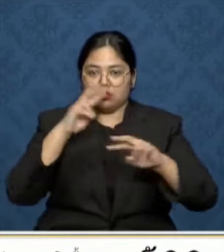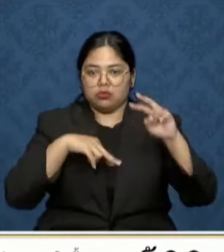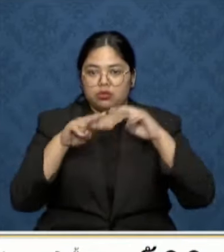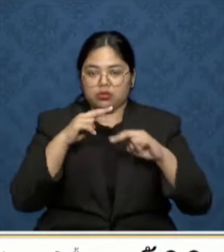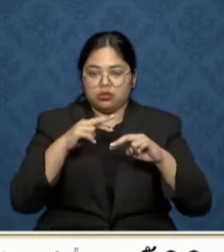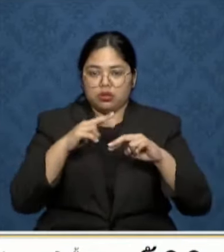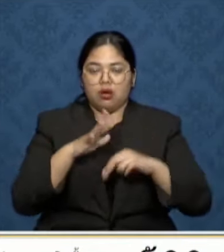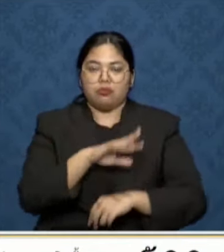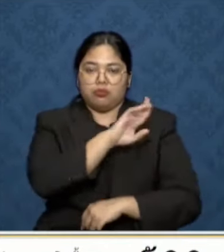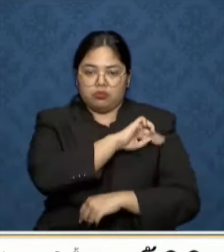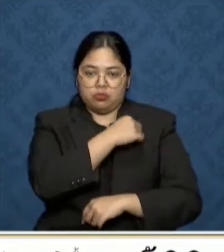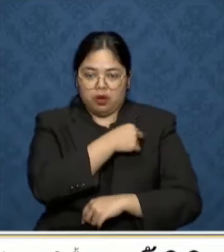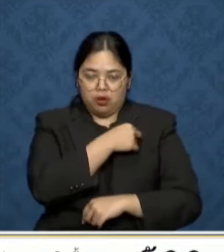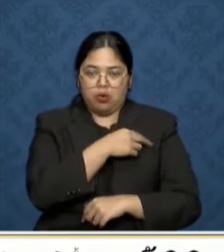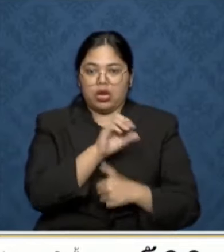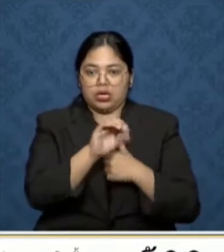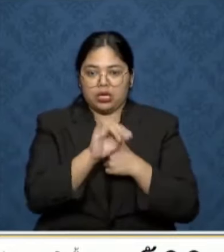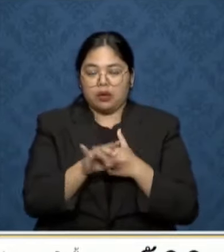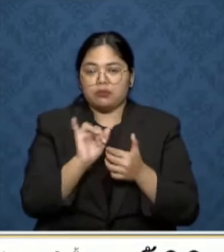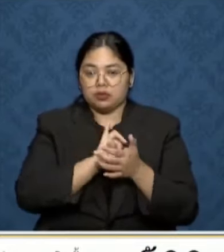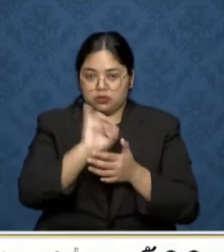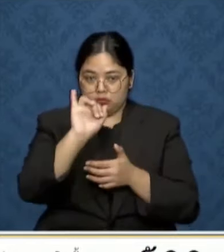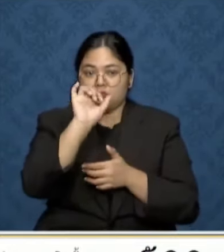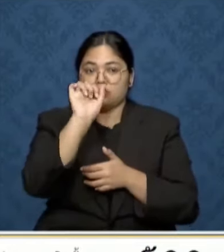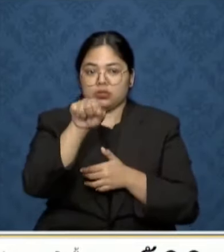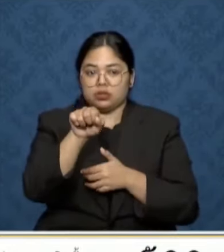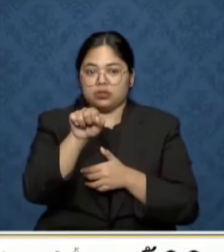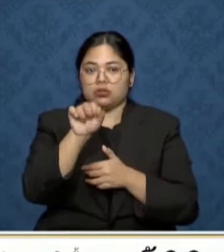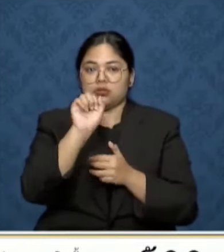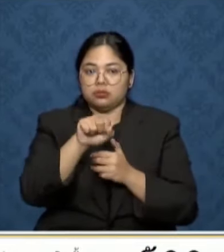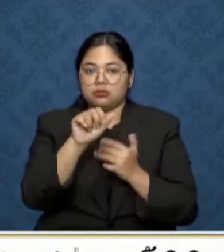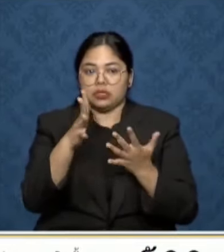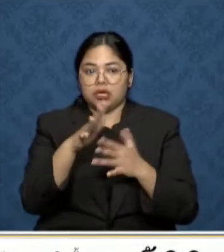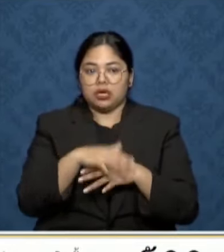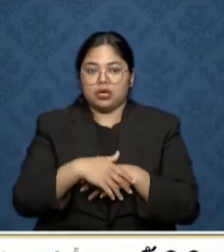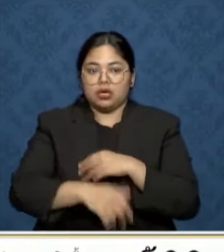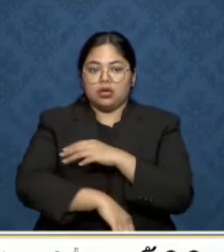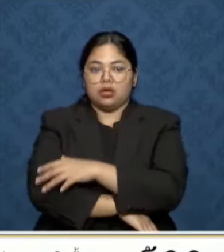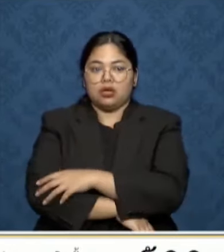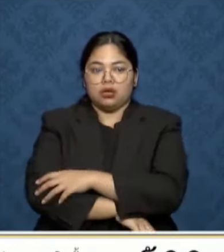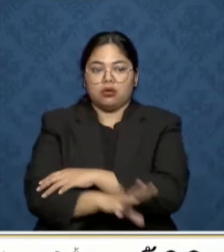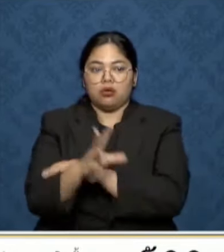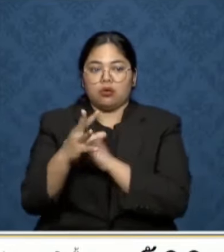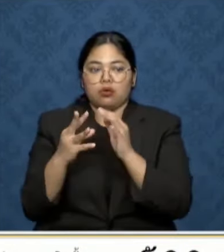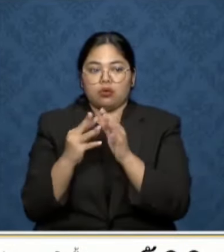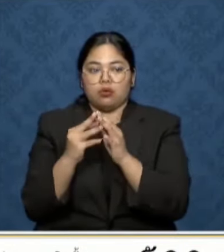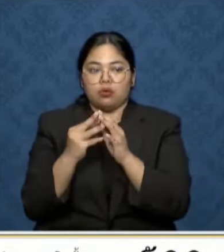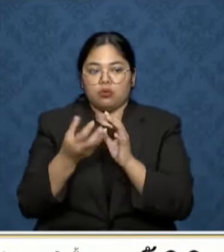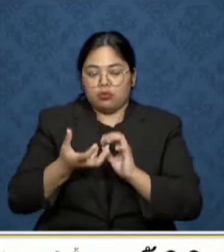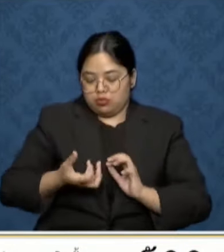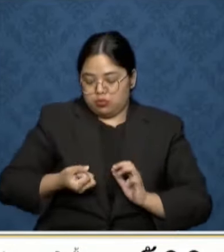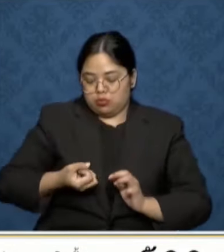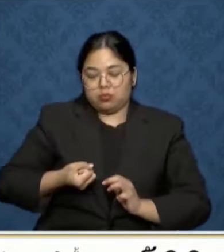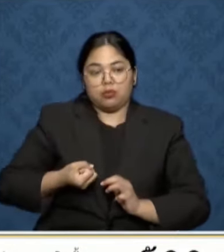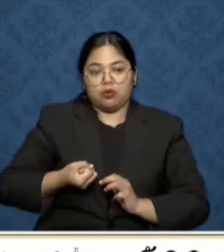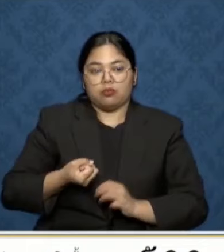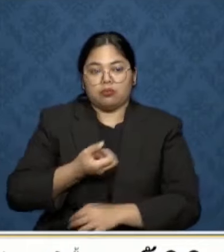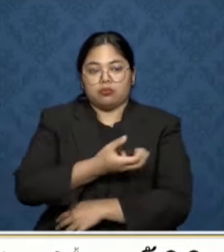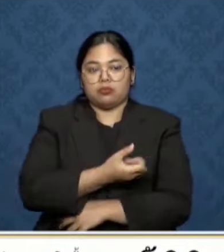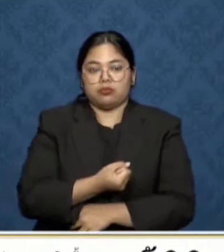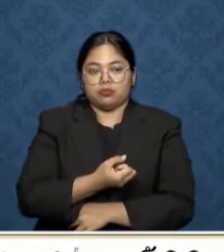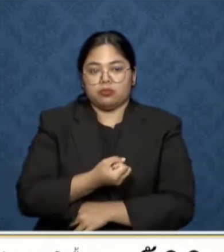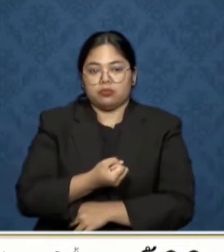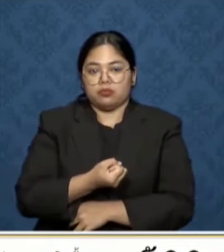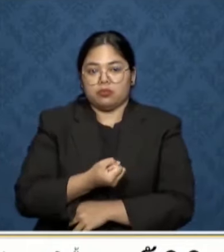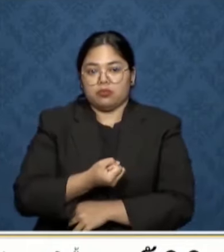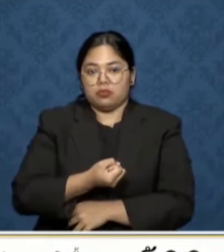คุหมอวาให้ความแนะนำใงถูกตองหรอไม่คืลุกมกลมสีเหลืองเฮไม่ครับ BIGด้านสายอayıคืตอยางที่ถูกต้องต้มลกมๆสเหลในมือ